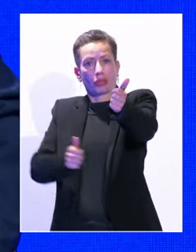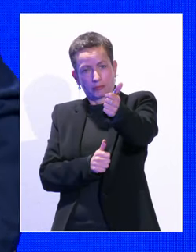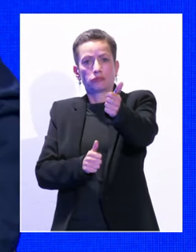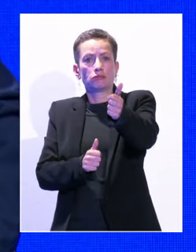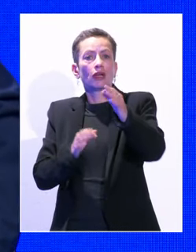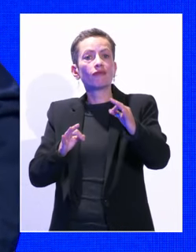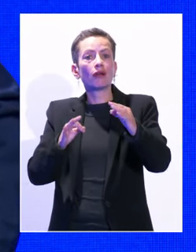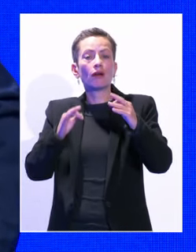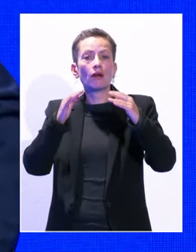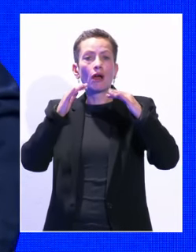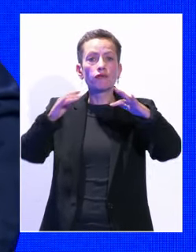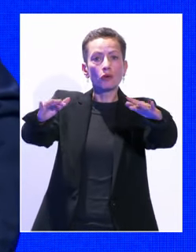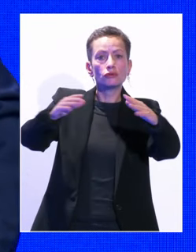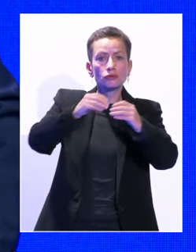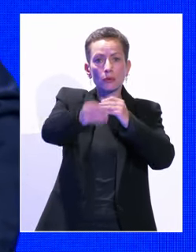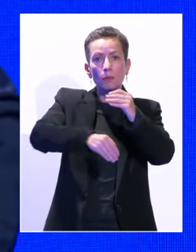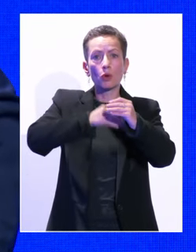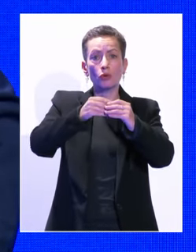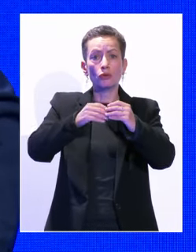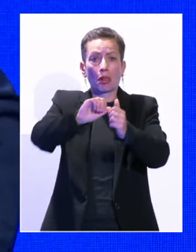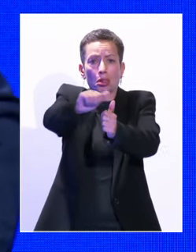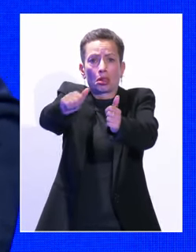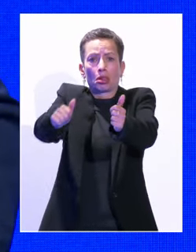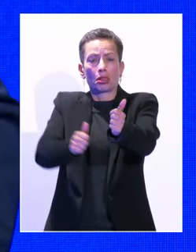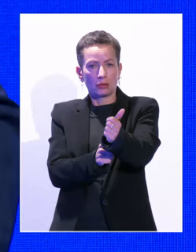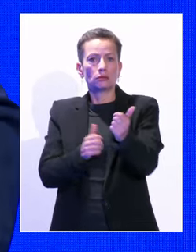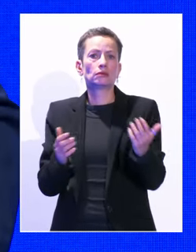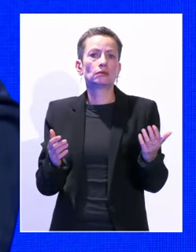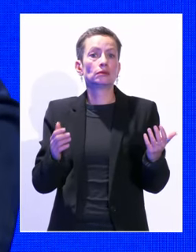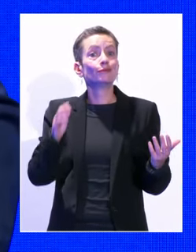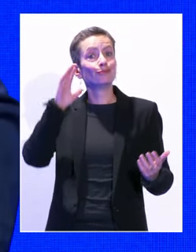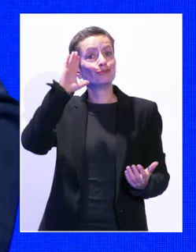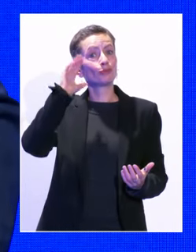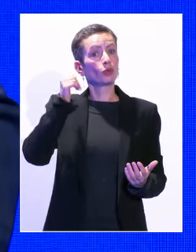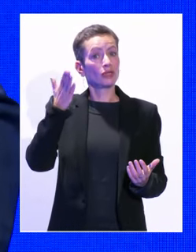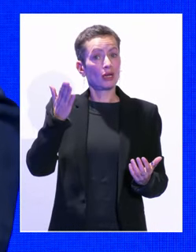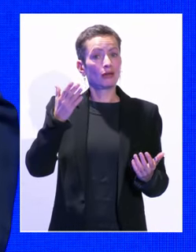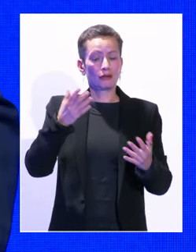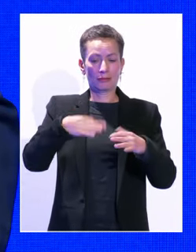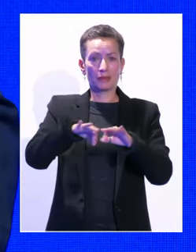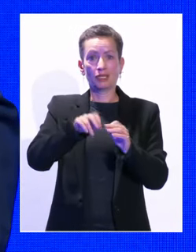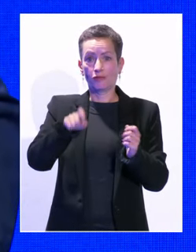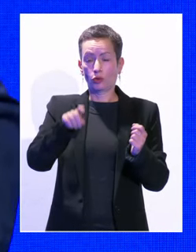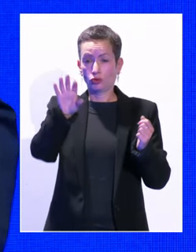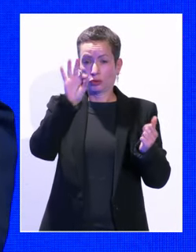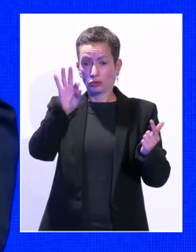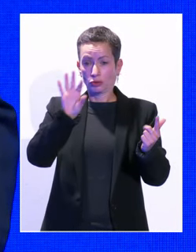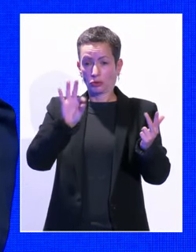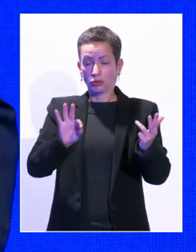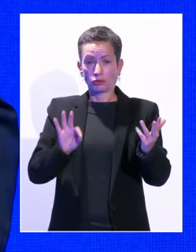l'influence. C'est pourquoi, dans tous les choix que notre pays a à prononcer,